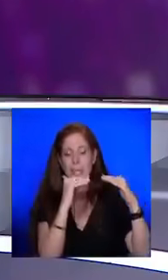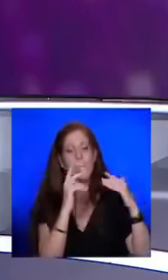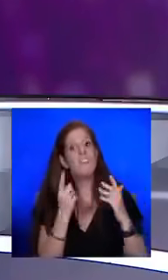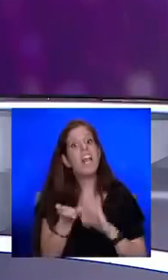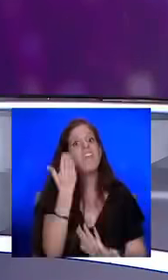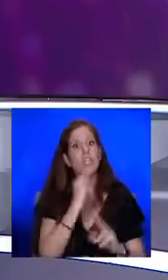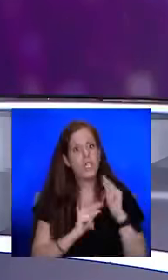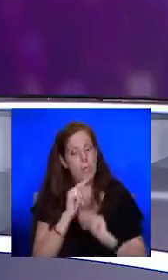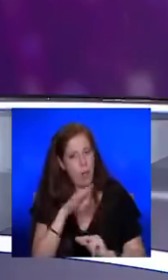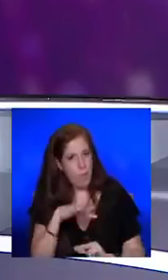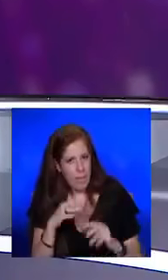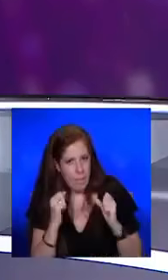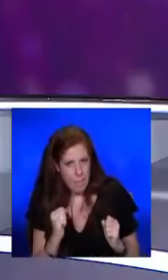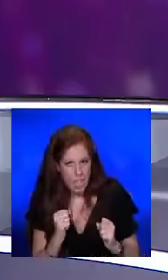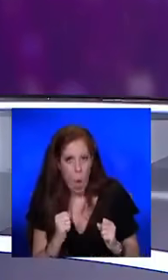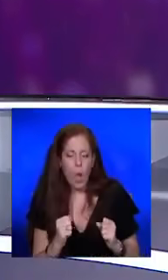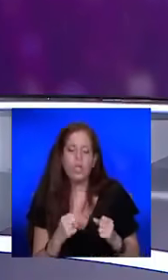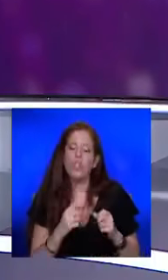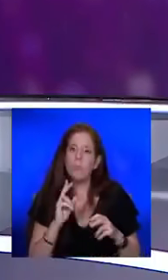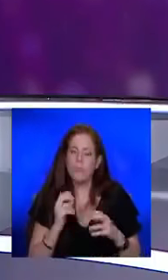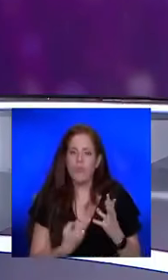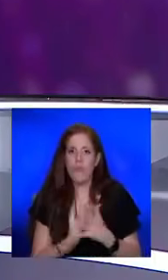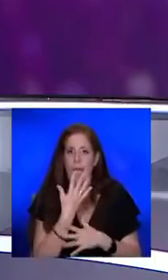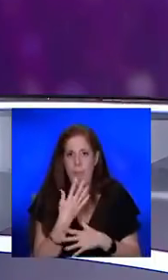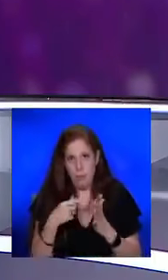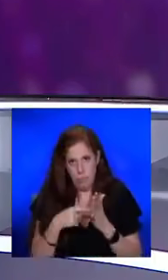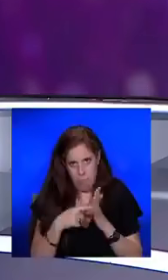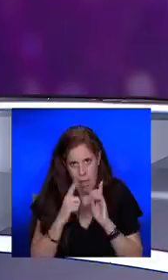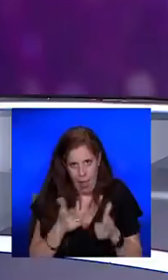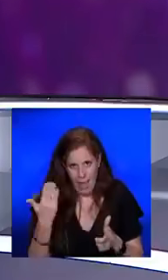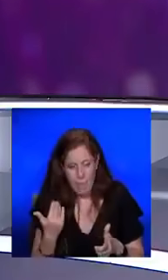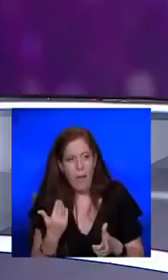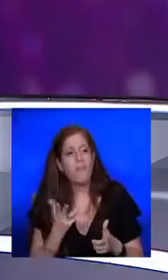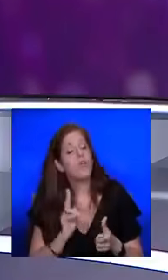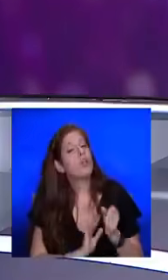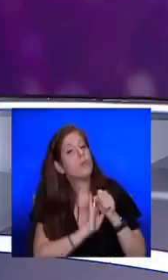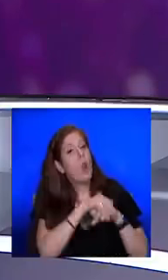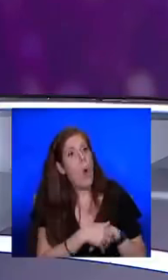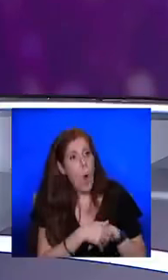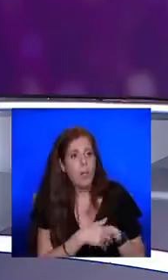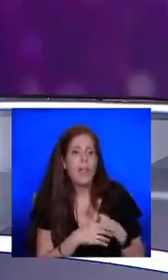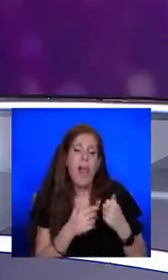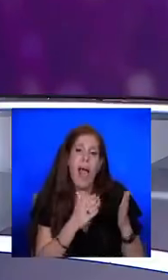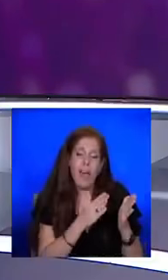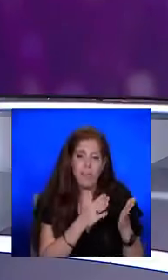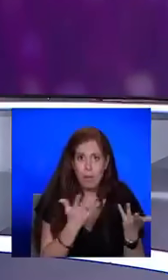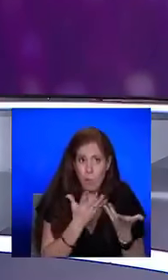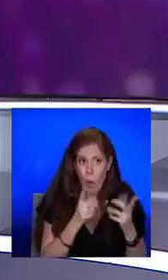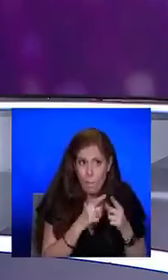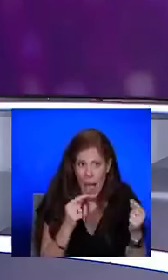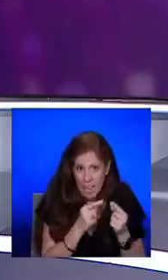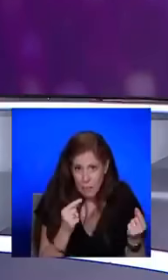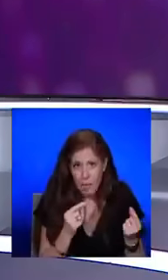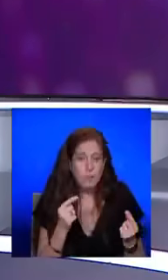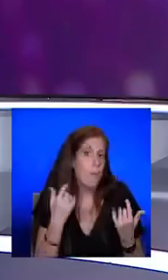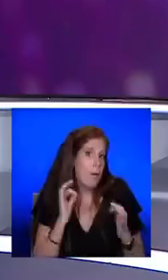הביטחון שמשתקמת עכשיו מעוד סבב לחימה. ויש גם את ההשלכות של הסבב הזה והמגעים להסדרה, כמו שממש עכשיו שמענו, מגעים